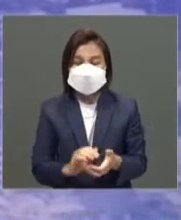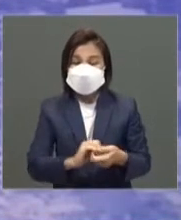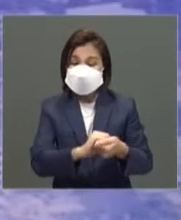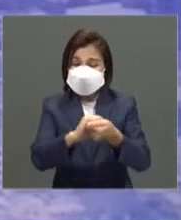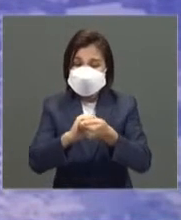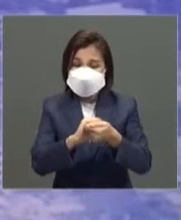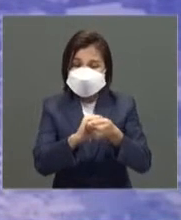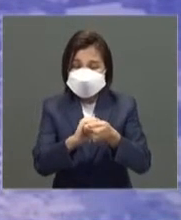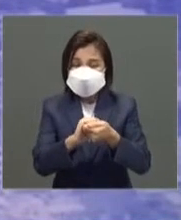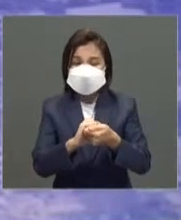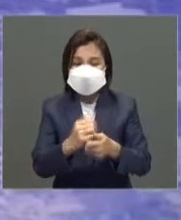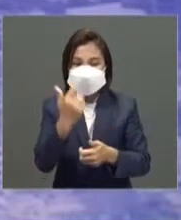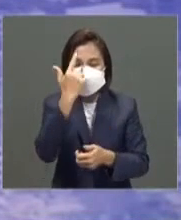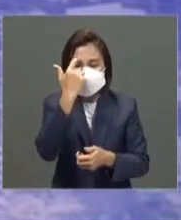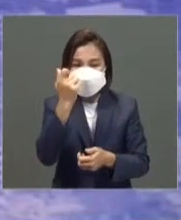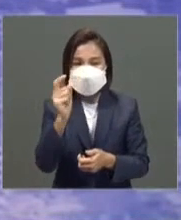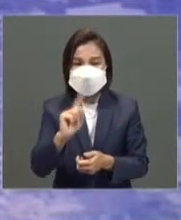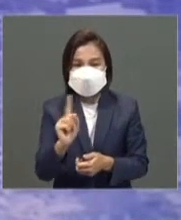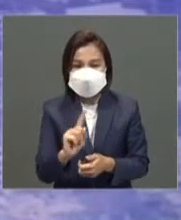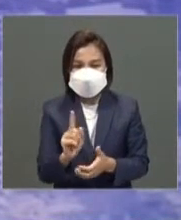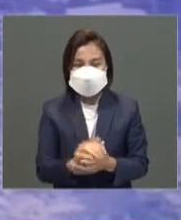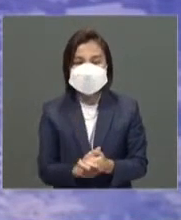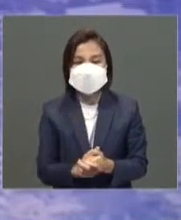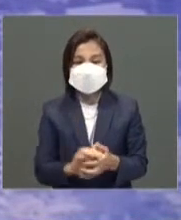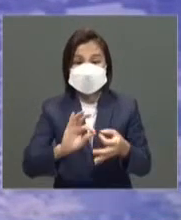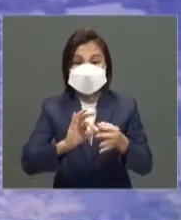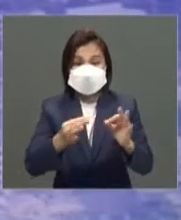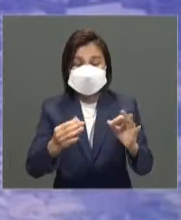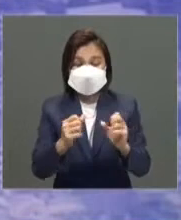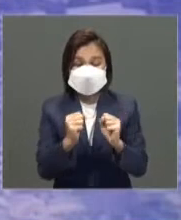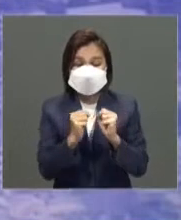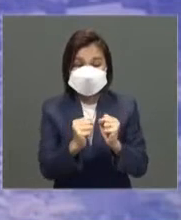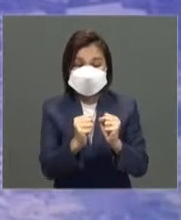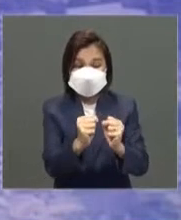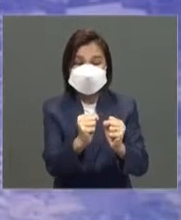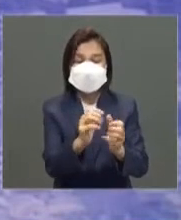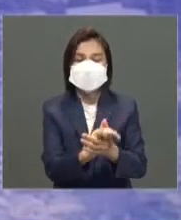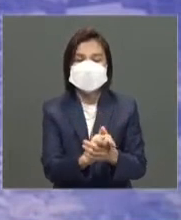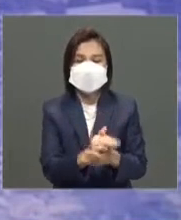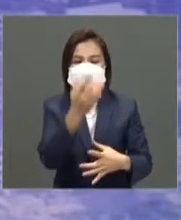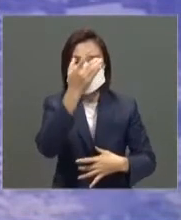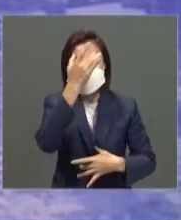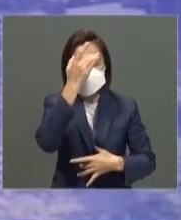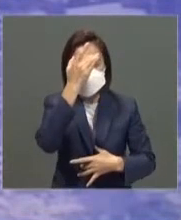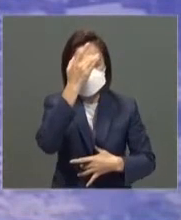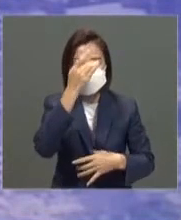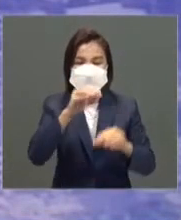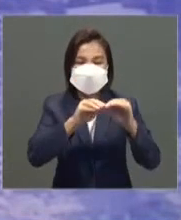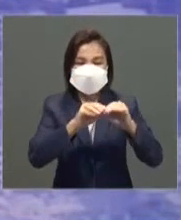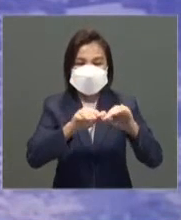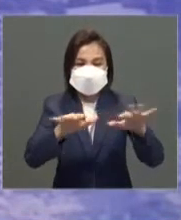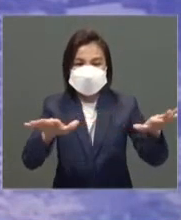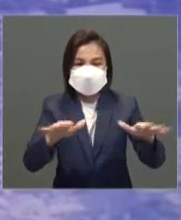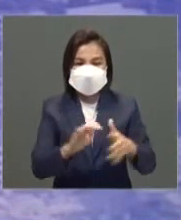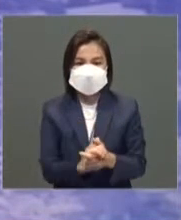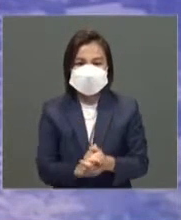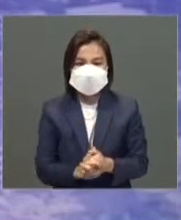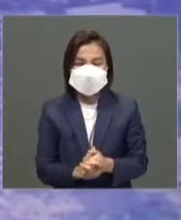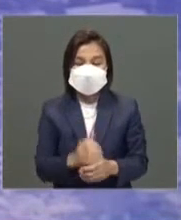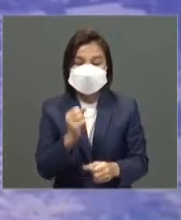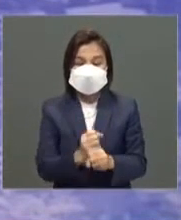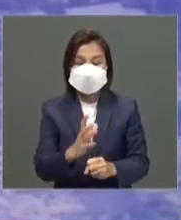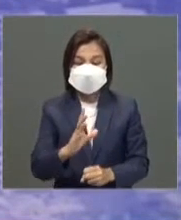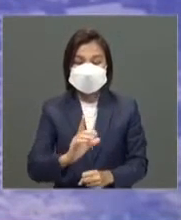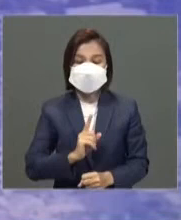ใจกันเพราะว่าเรื่องของการสู้กับโรคภัยไข้เจ็บโดยเฉพาะโรคระบาดนี้คนใดคนหนึ่งทำไม่ส